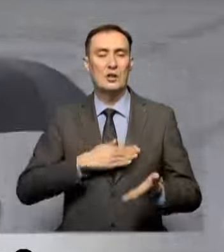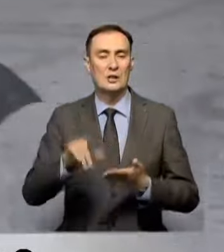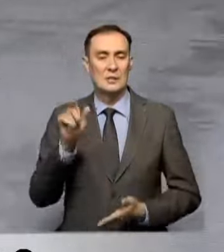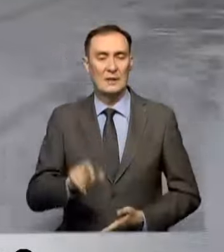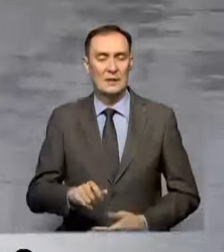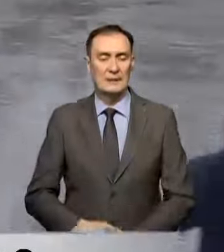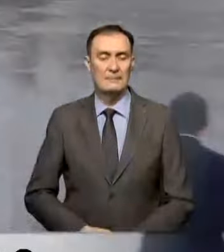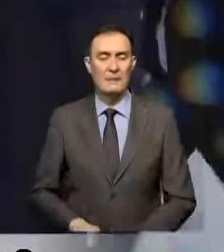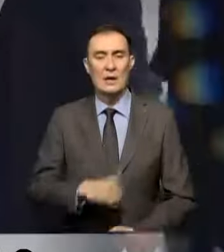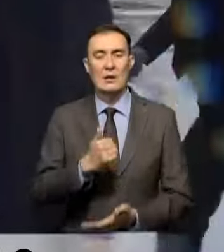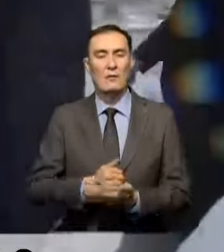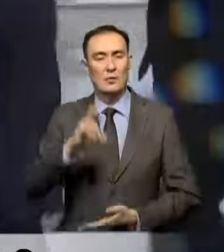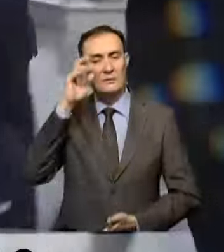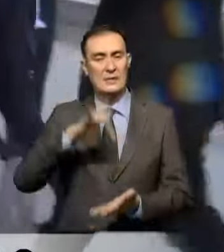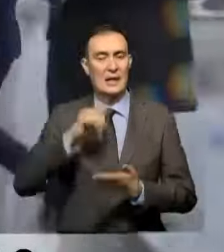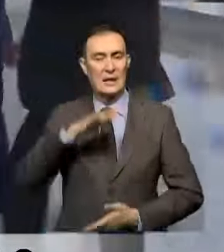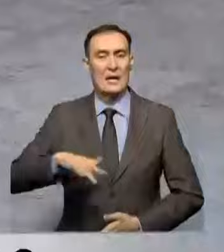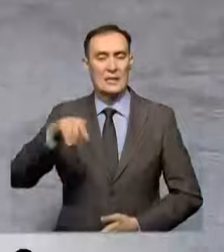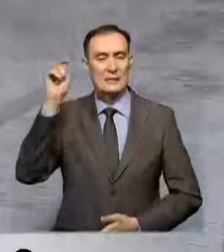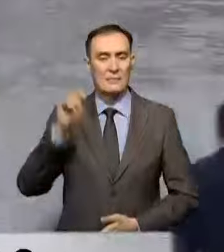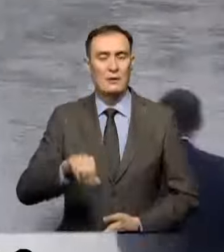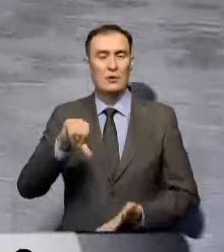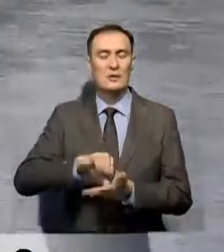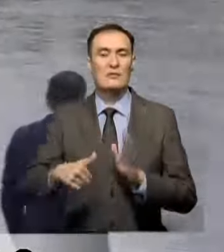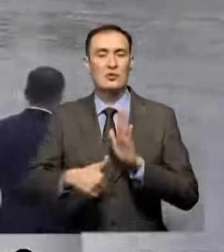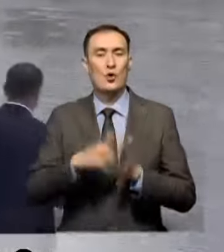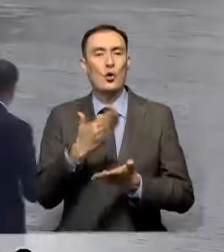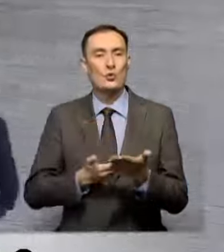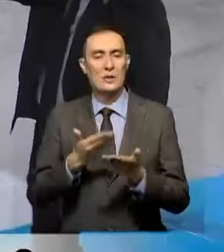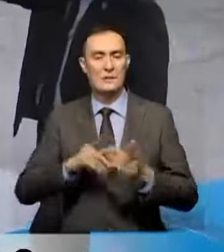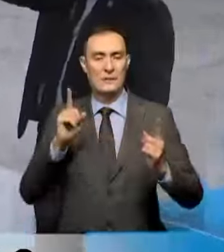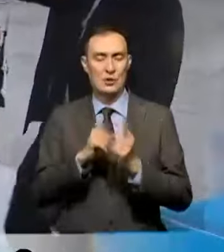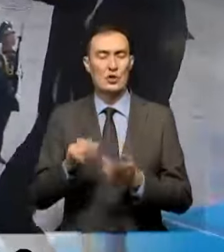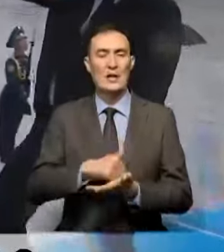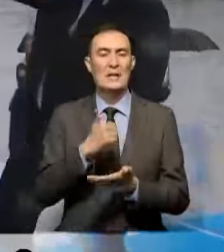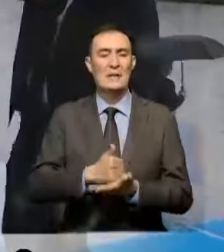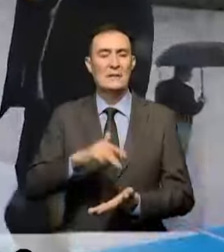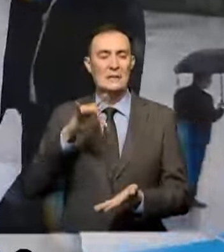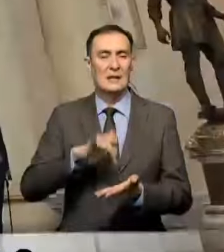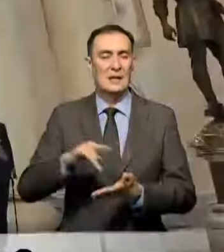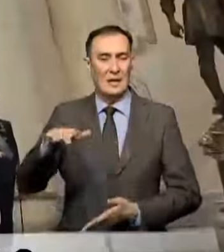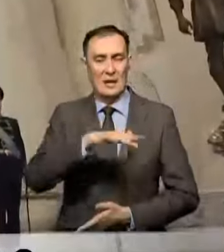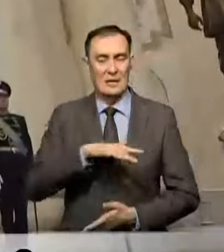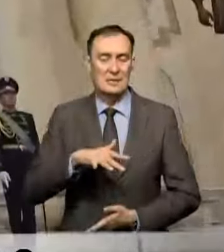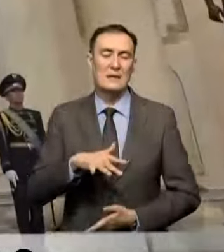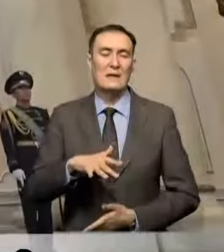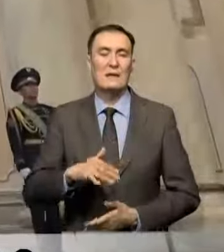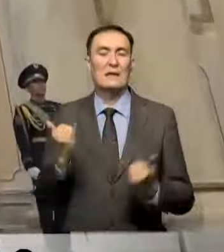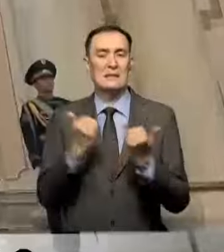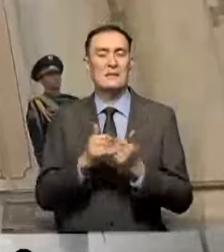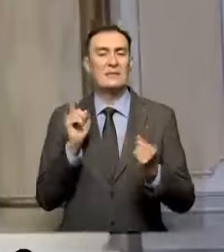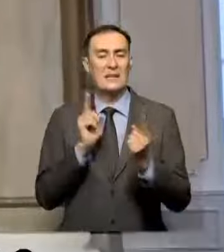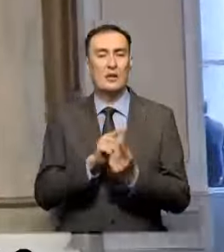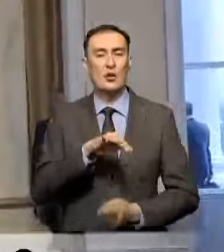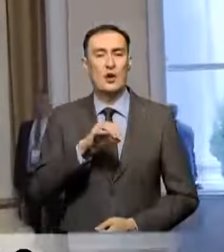Главы государств Центральной Азии прибыли в Акорду для участия в шестой консультативной встрече лидеров стран региона. Высоких гостей встретил